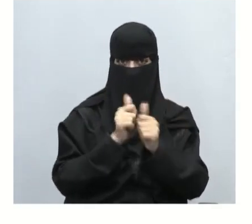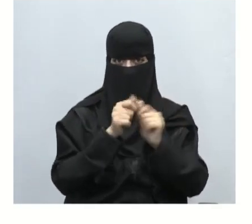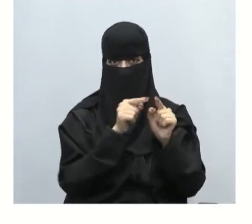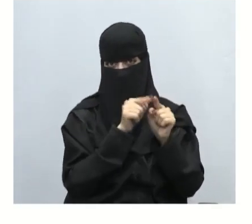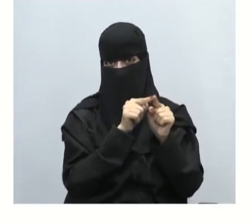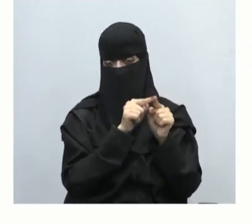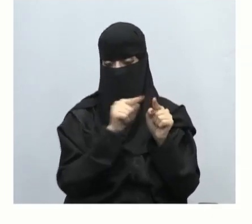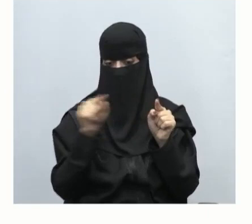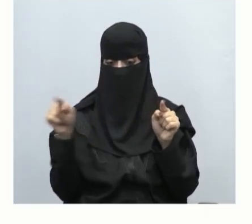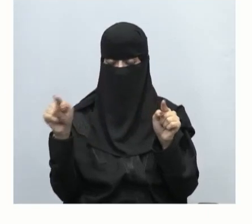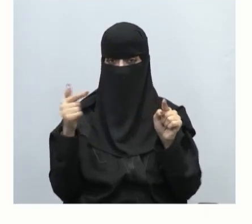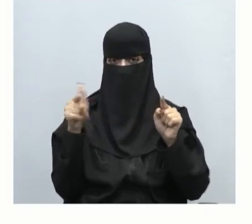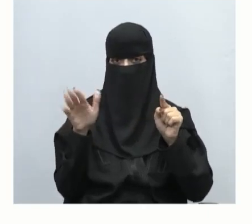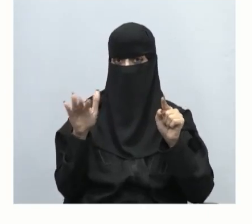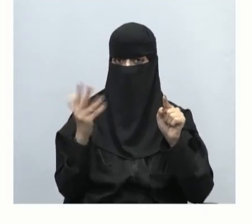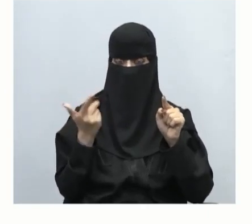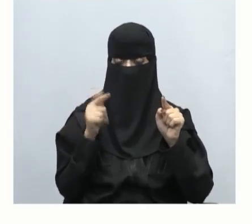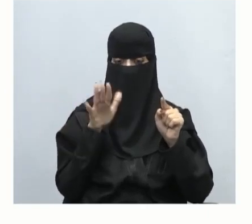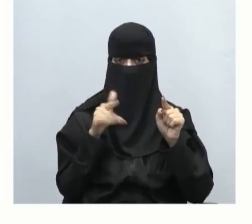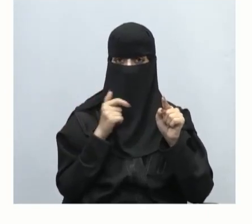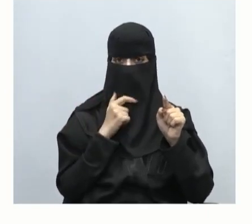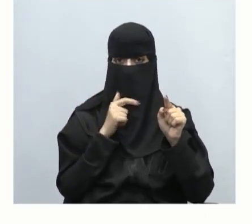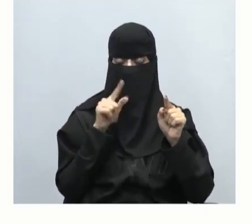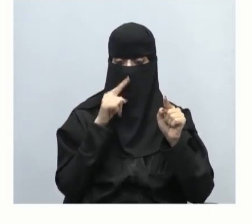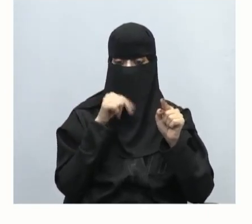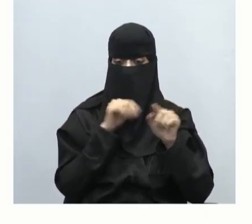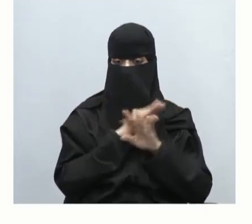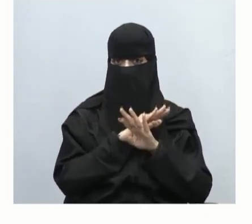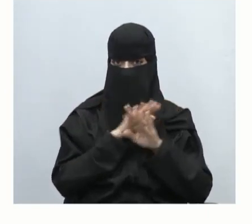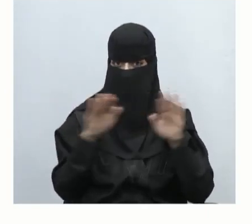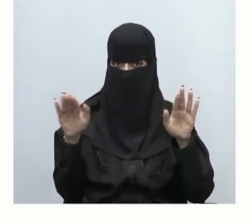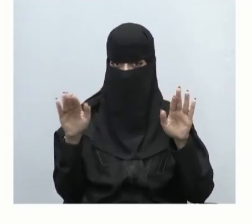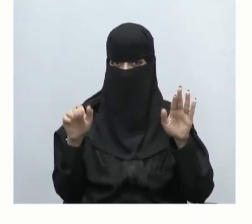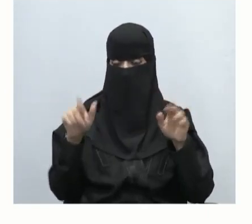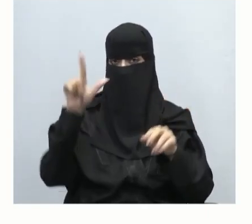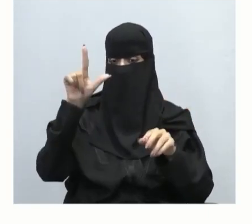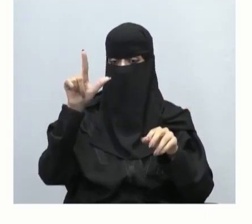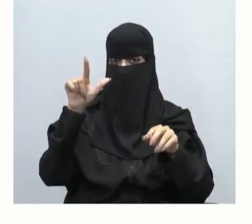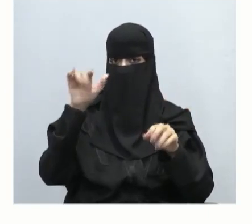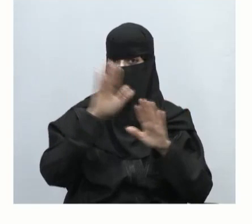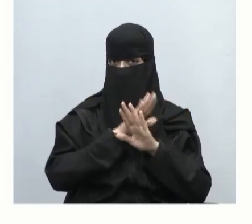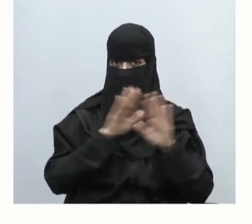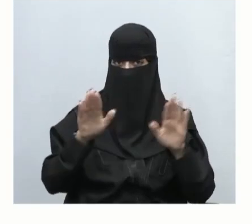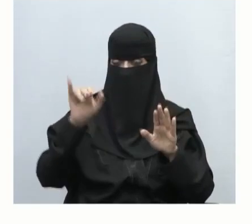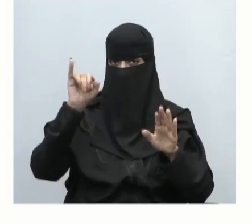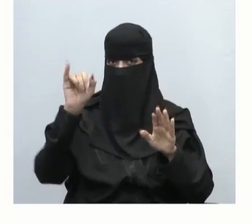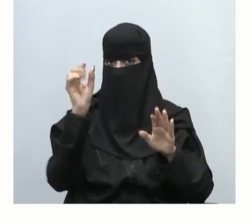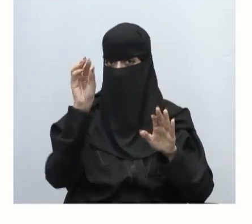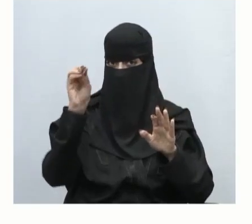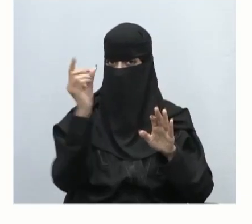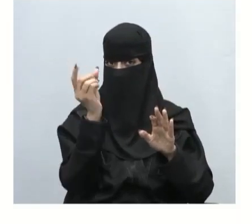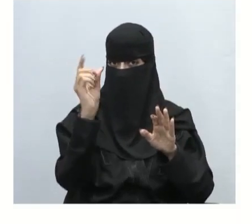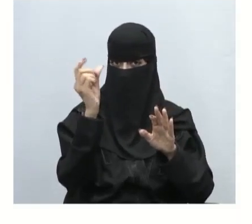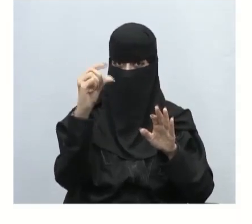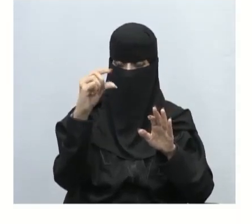لدينا في المعطيات ماذا انهى مهند السباق قبل حمزه مهند